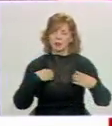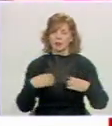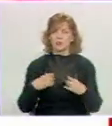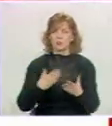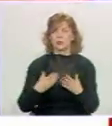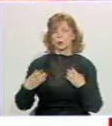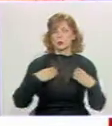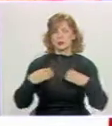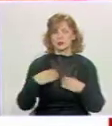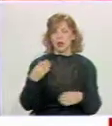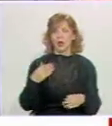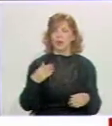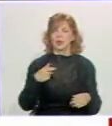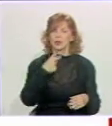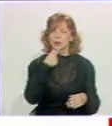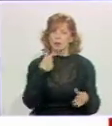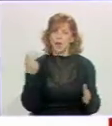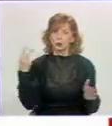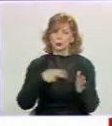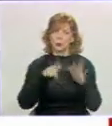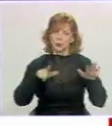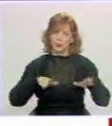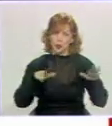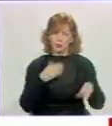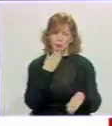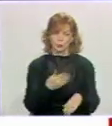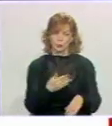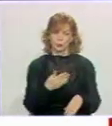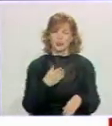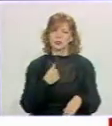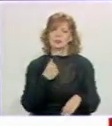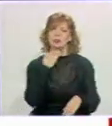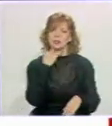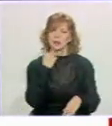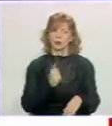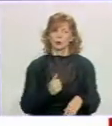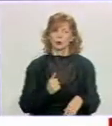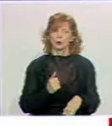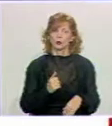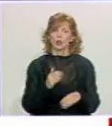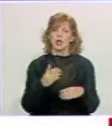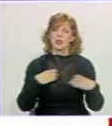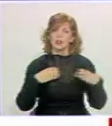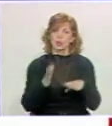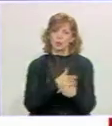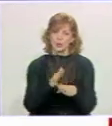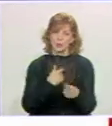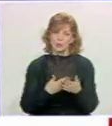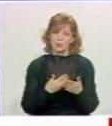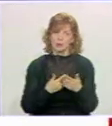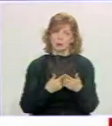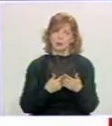din 2017. Mulțumesc conducerii Teatrului Național din Craiova că mi-a oferit marea